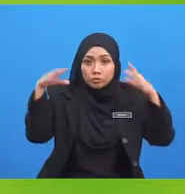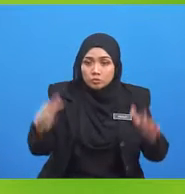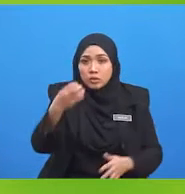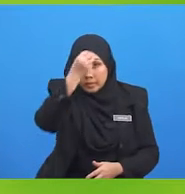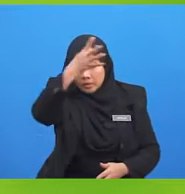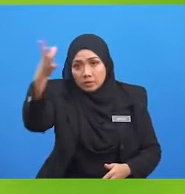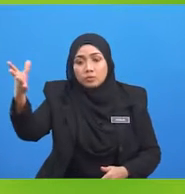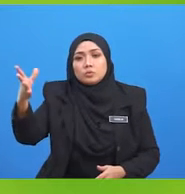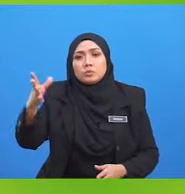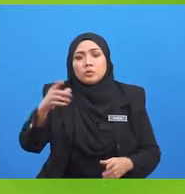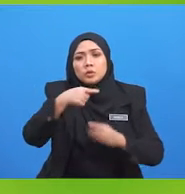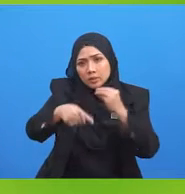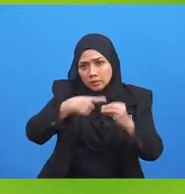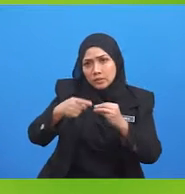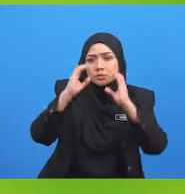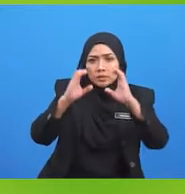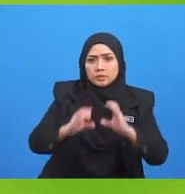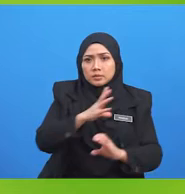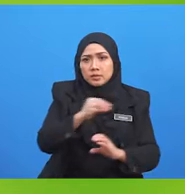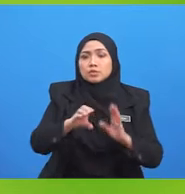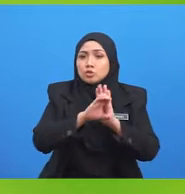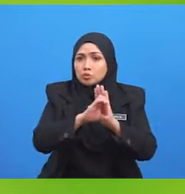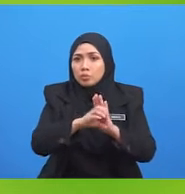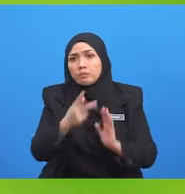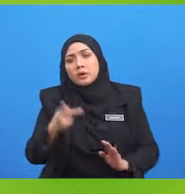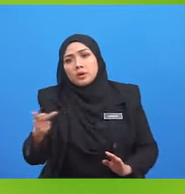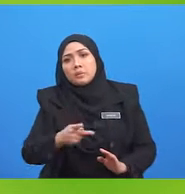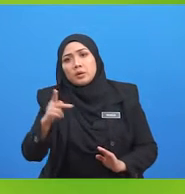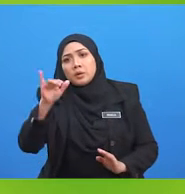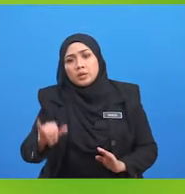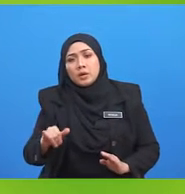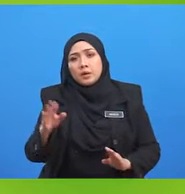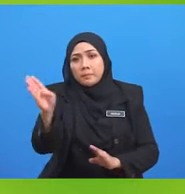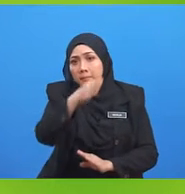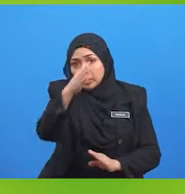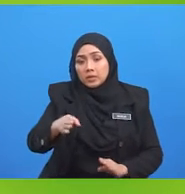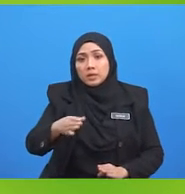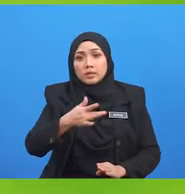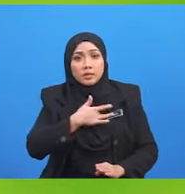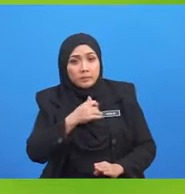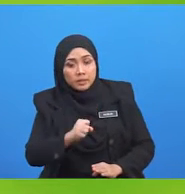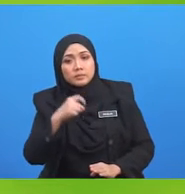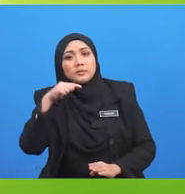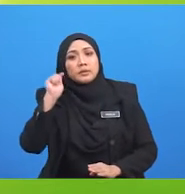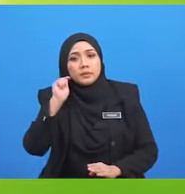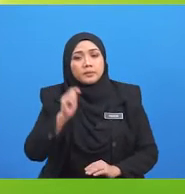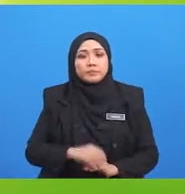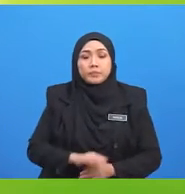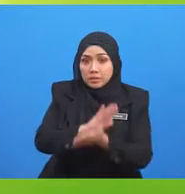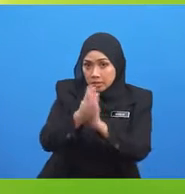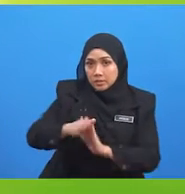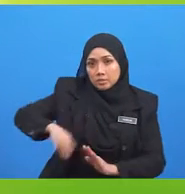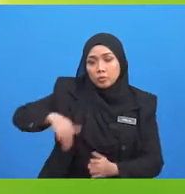jelaskan tentang cara dan contoh perkara-perkara yang membatalkan iman tadi.